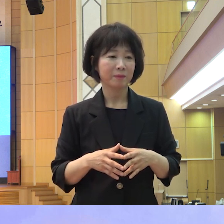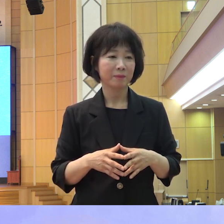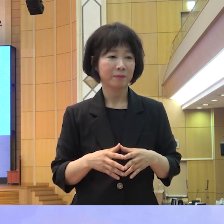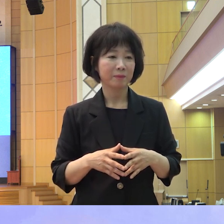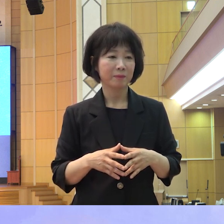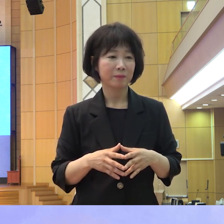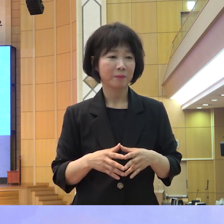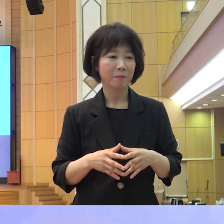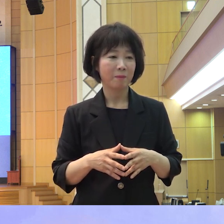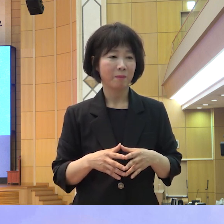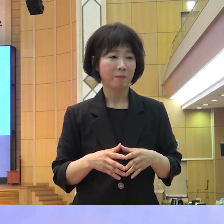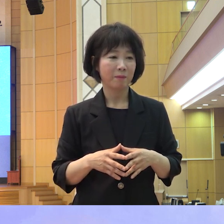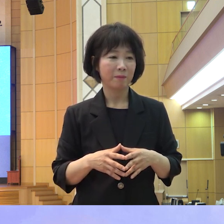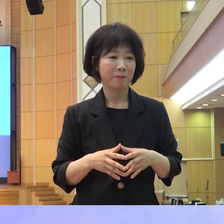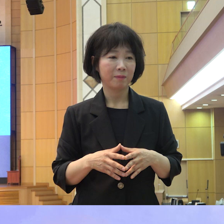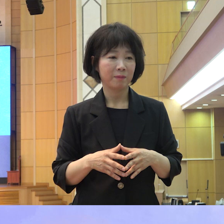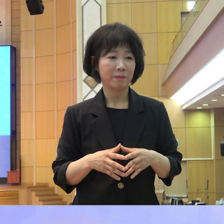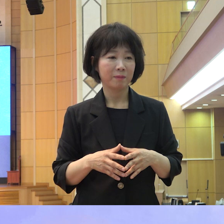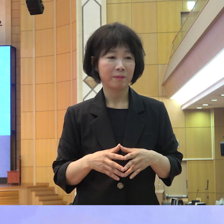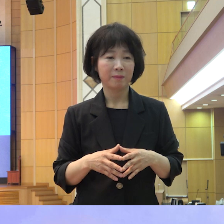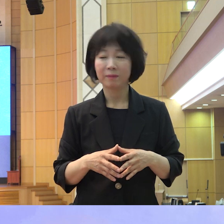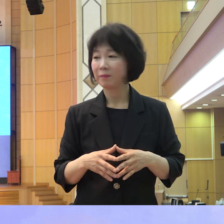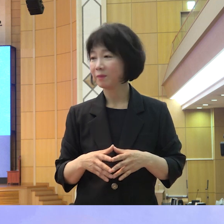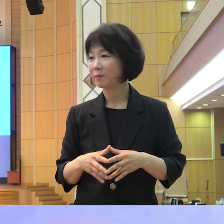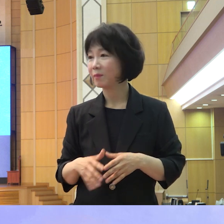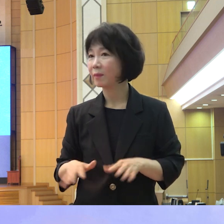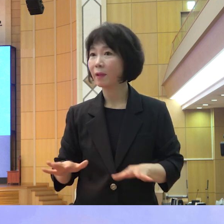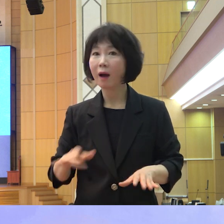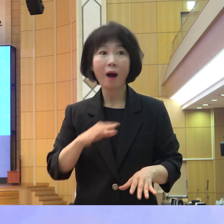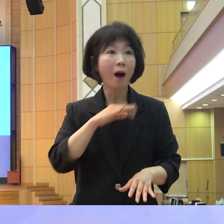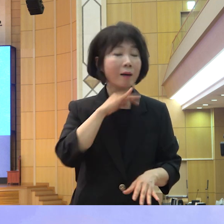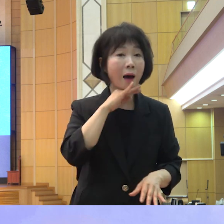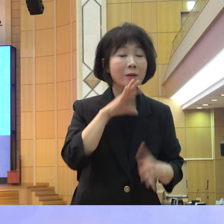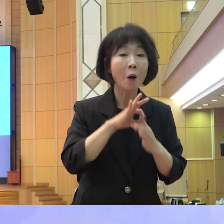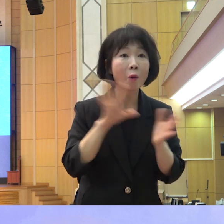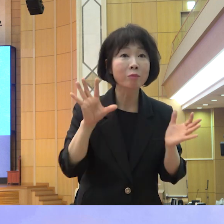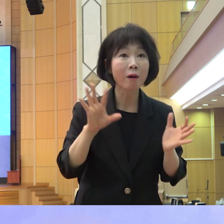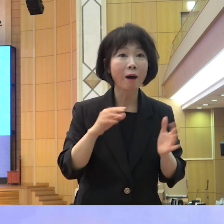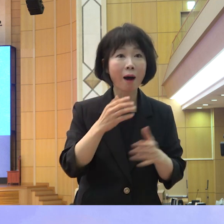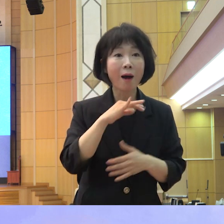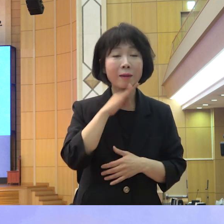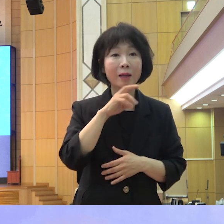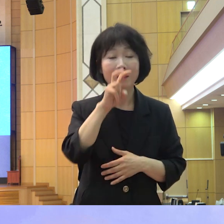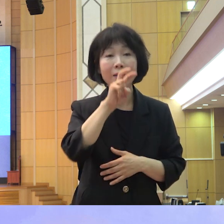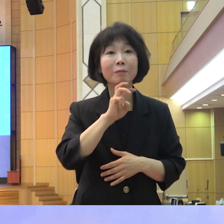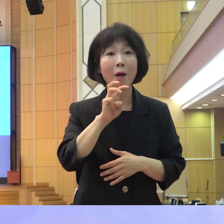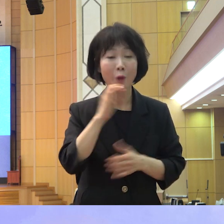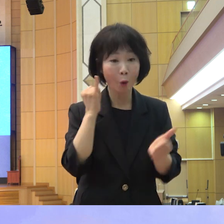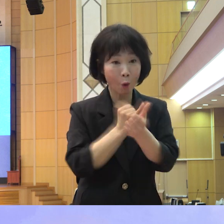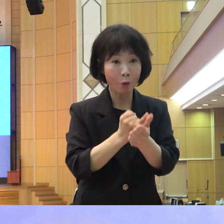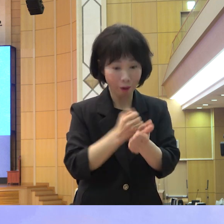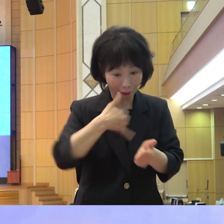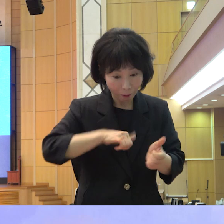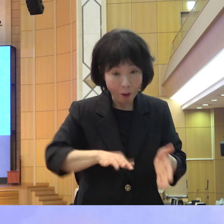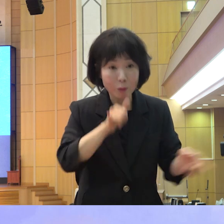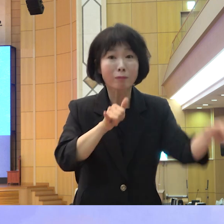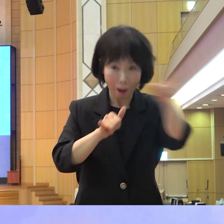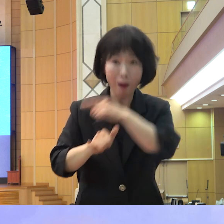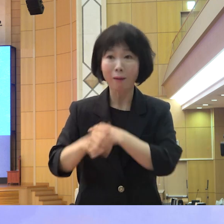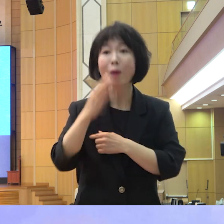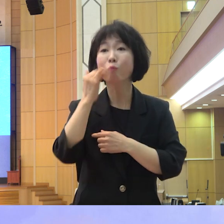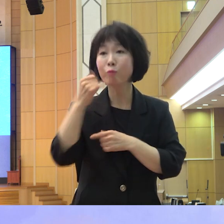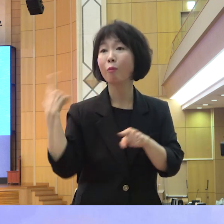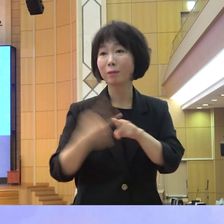오셔가지고 예산을 왜 이렇게 많이 썼느냐 이러면 할 말이 없는데. 자, 춘계 전도대회